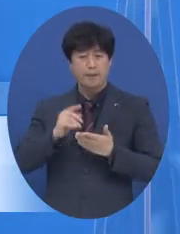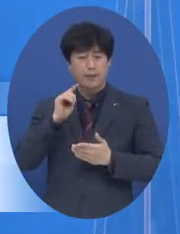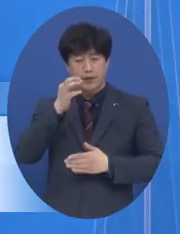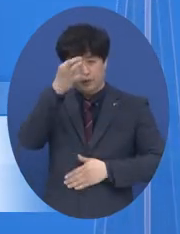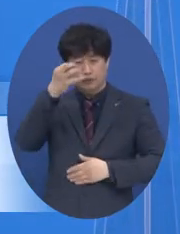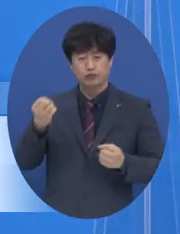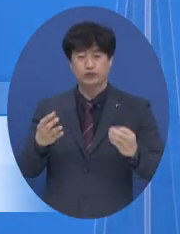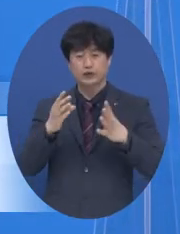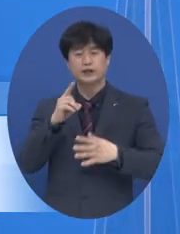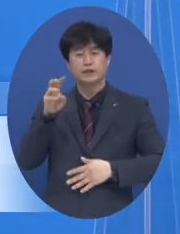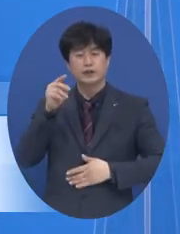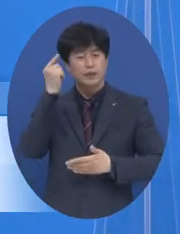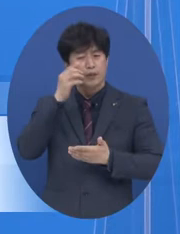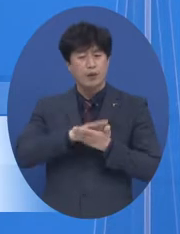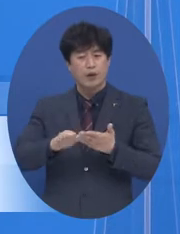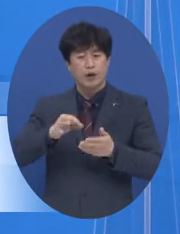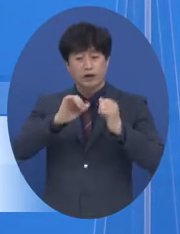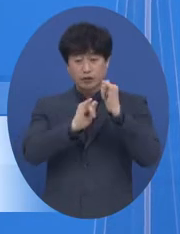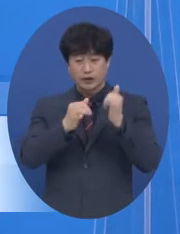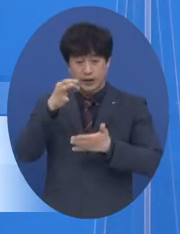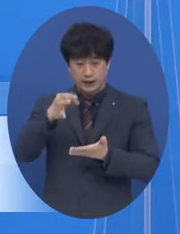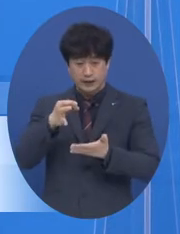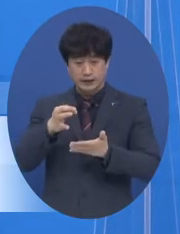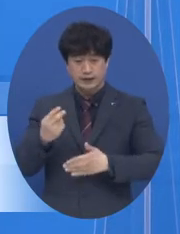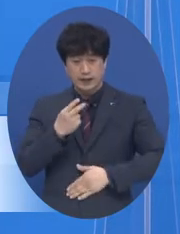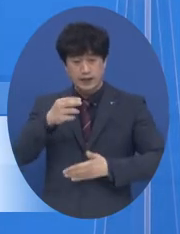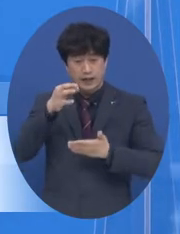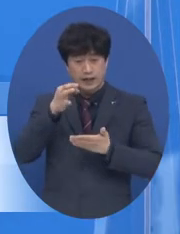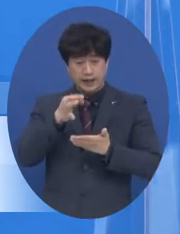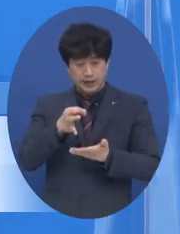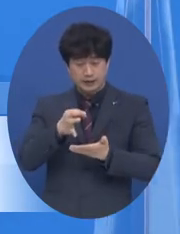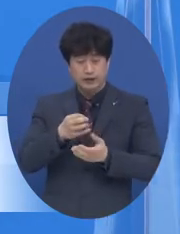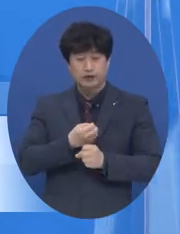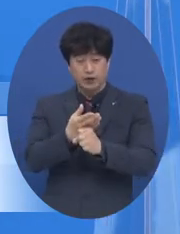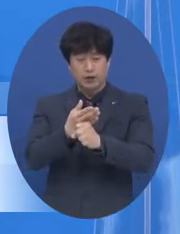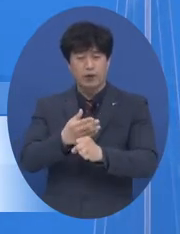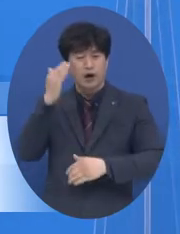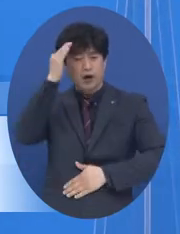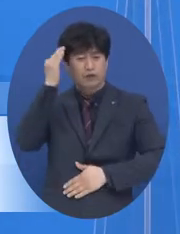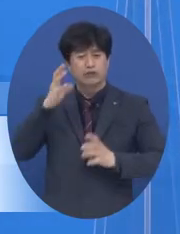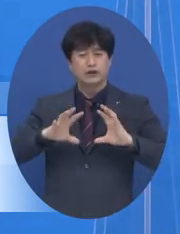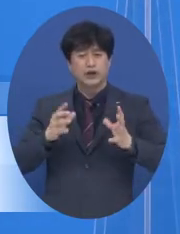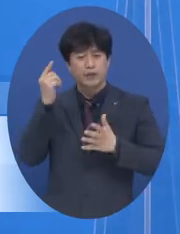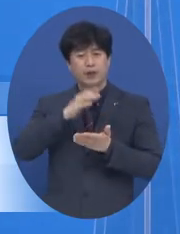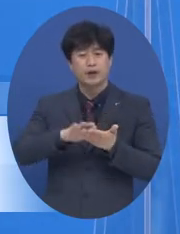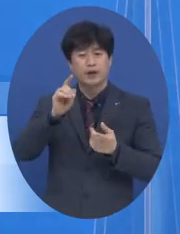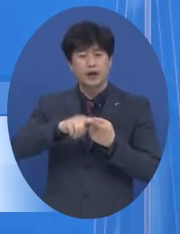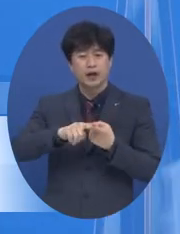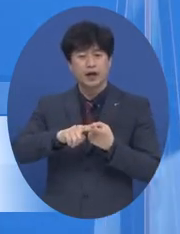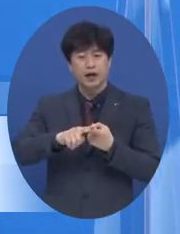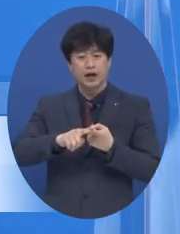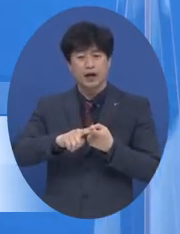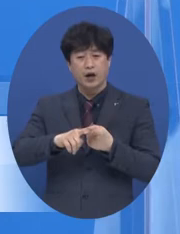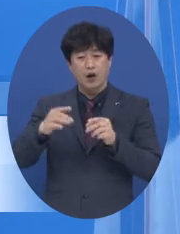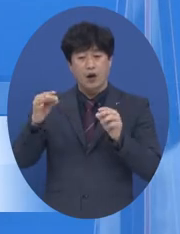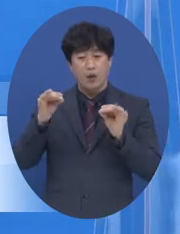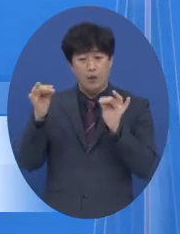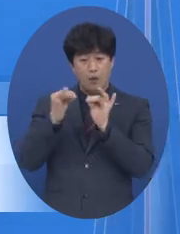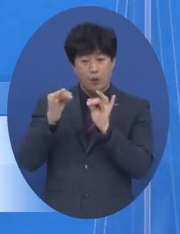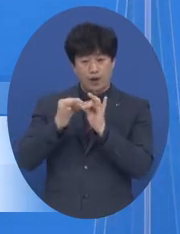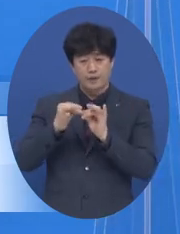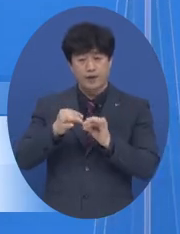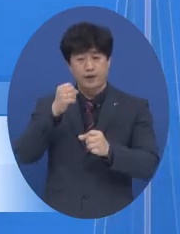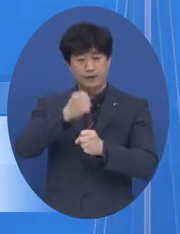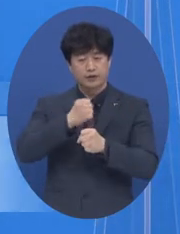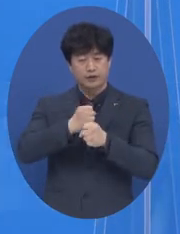가치와 생태 자원으로서 의 구성을 알리고 한반도 및 세계 평화에 대한 국내외 공감대